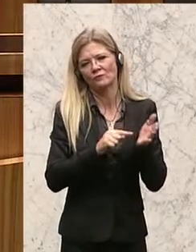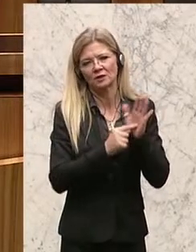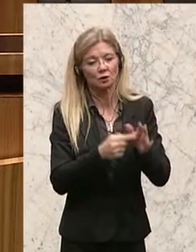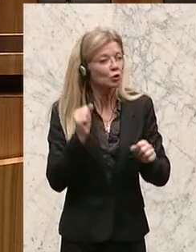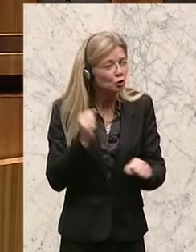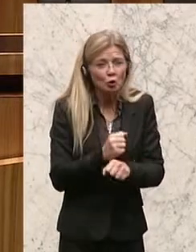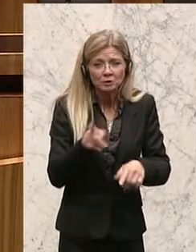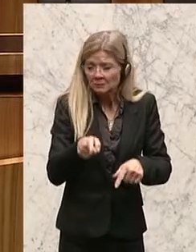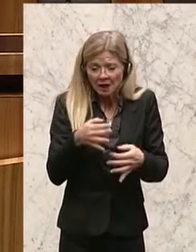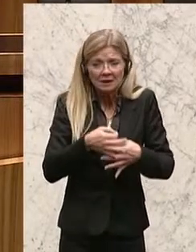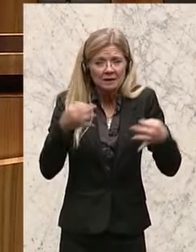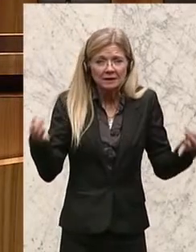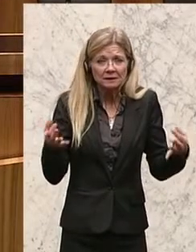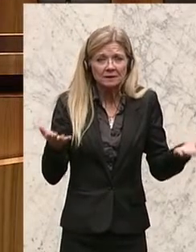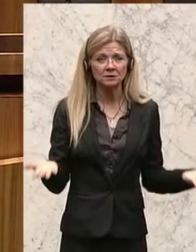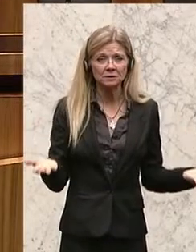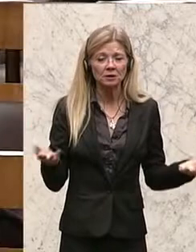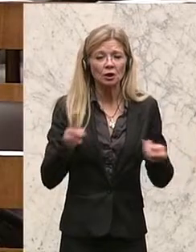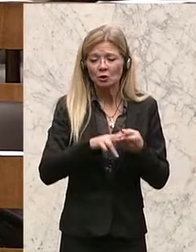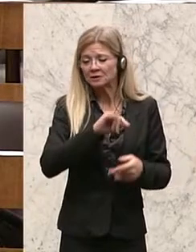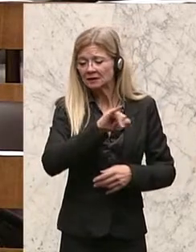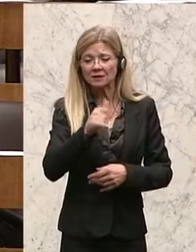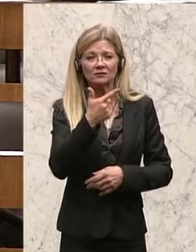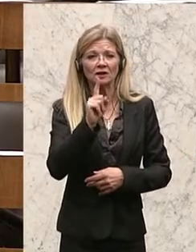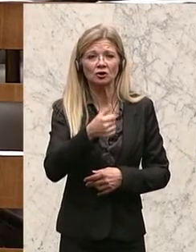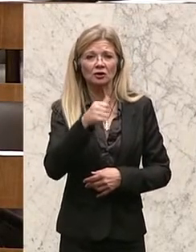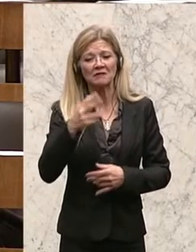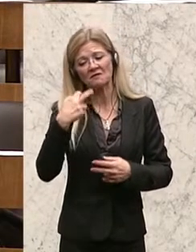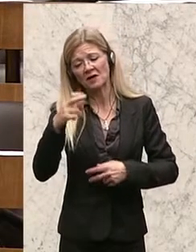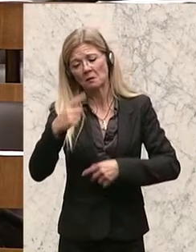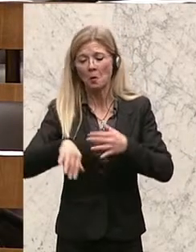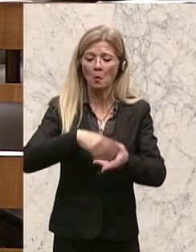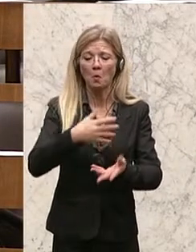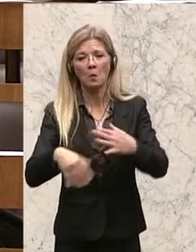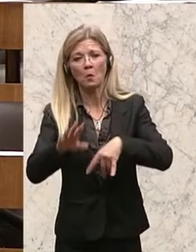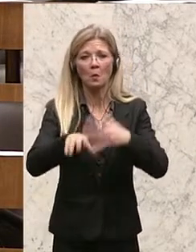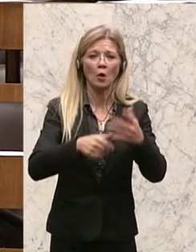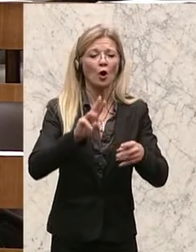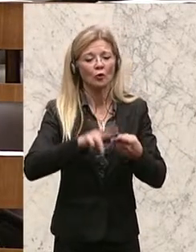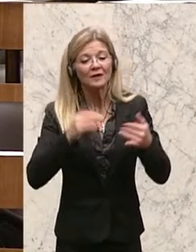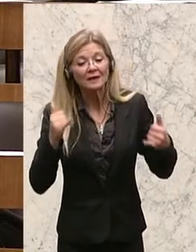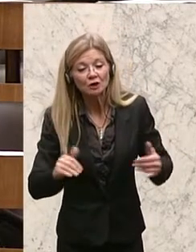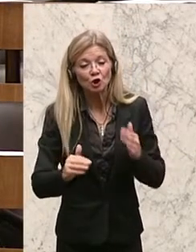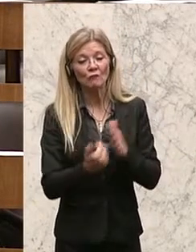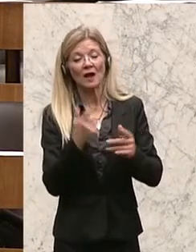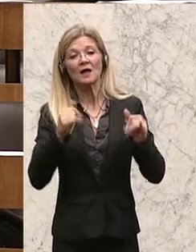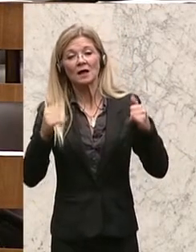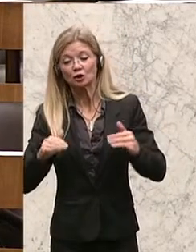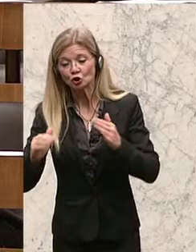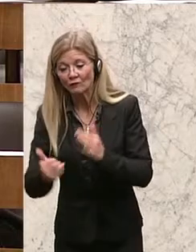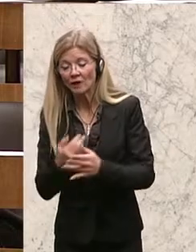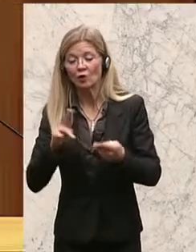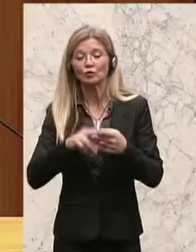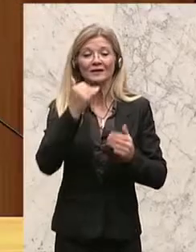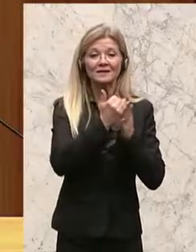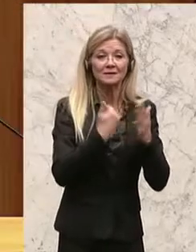dem Jahr 2011 weiter gewurschtelt wie bisher. Und man versucht halt immer noch eine Novelle und jetzt wird es gut werden und jetzt machen wir noch eine Verschärfung eines